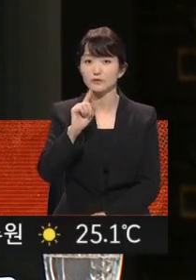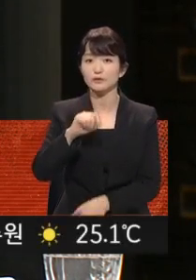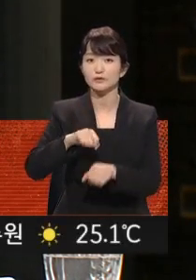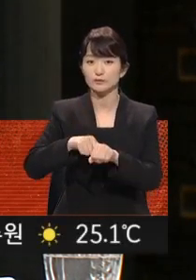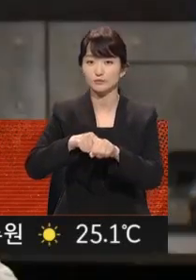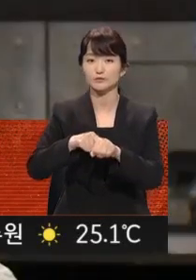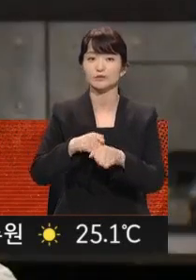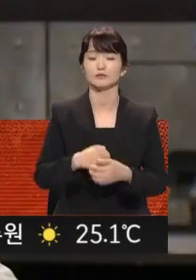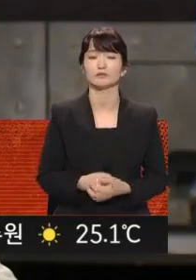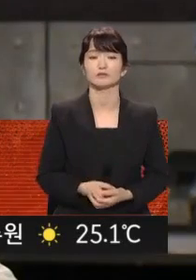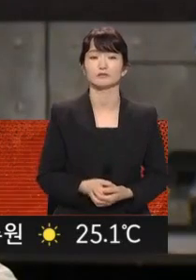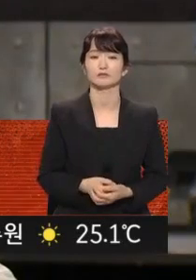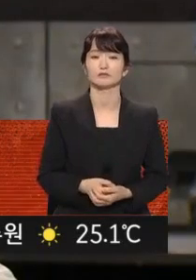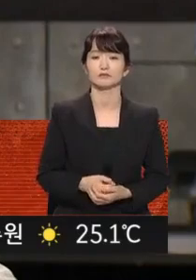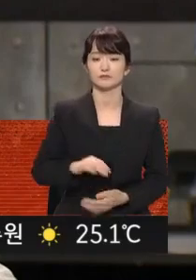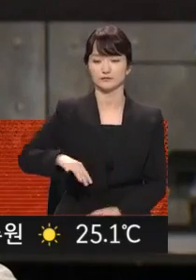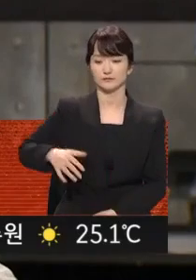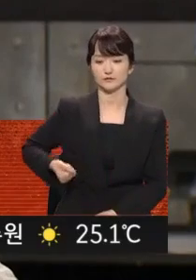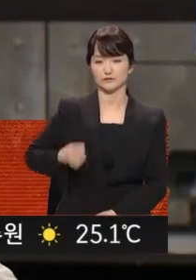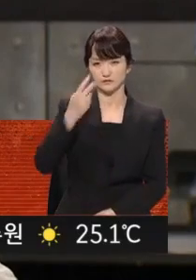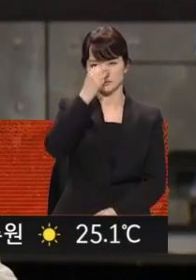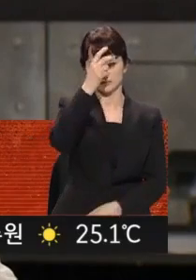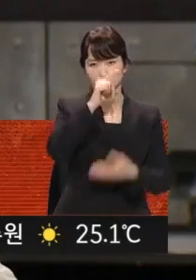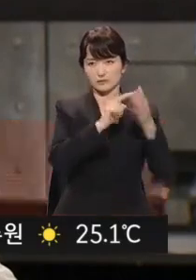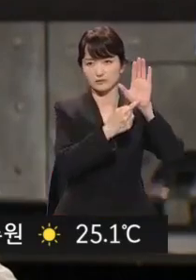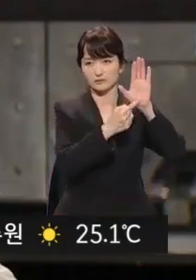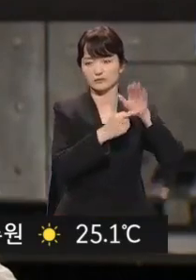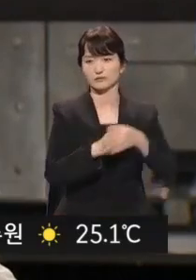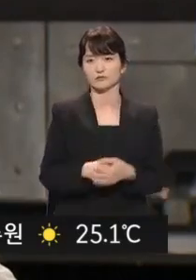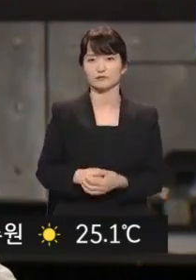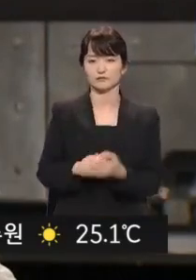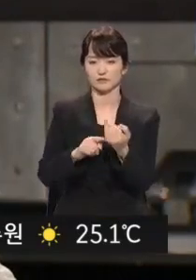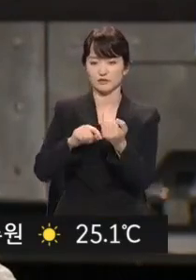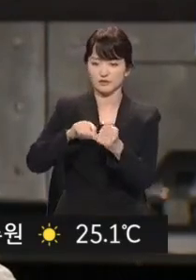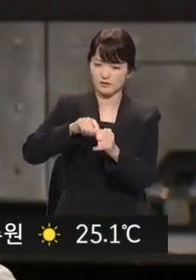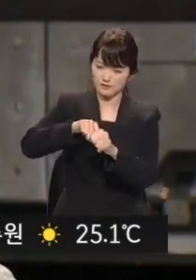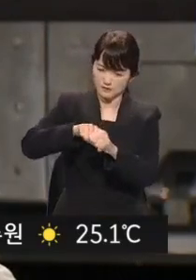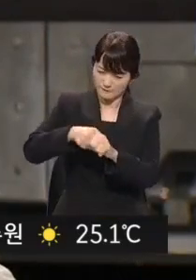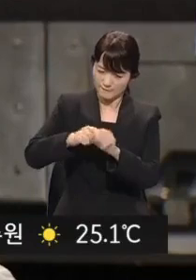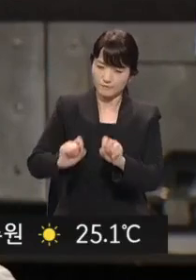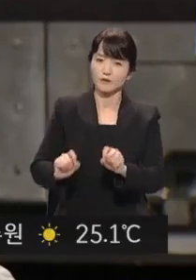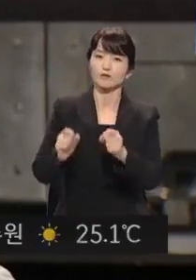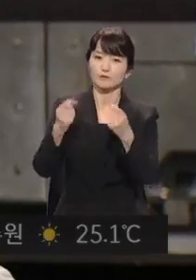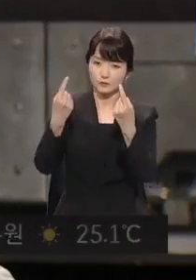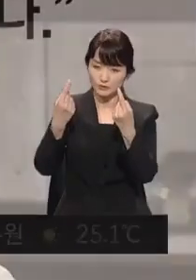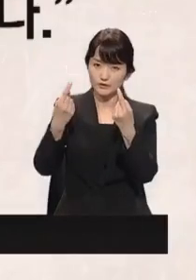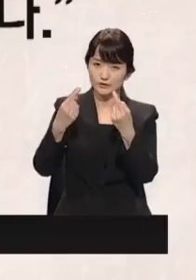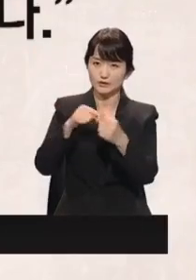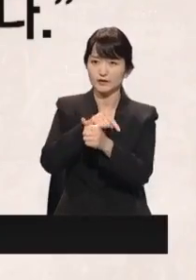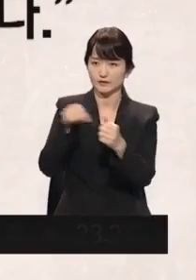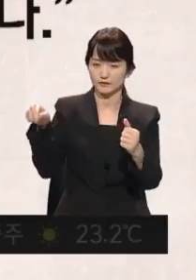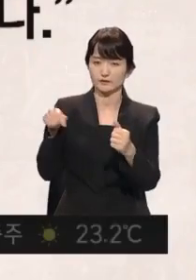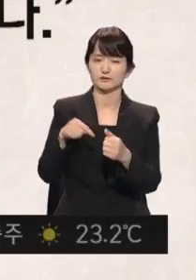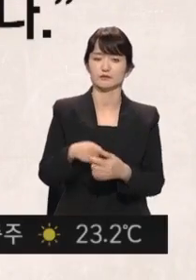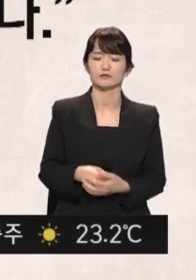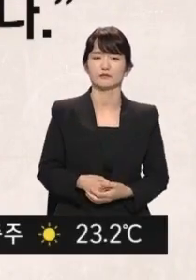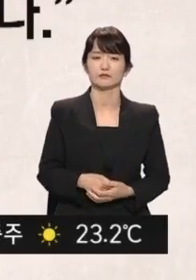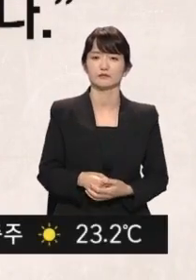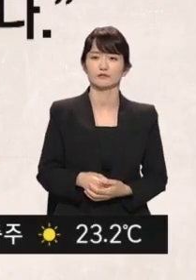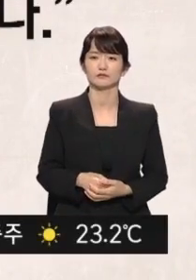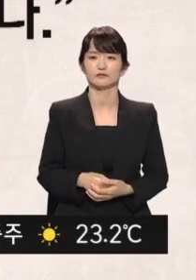일단 뭐 보도에 따르면 캄보디아 검찰은 고문을 동반한 살인이다 이렇게 얘기를 하고 있습니다 만약